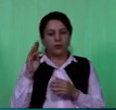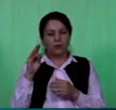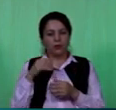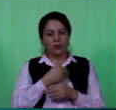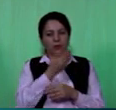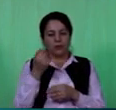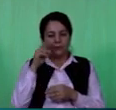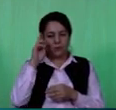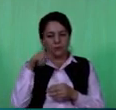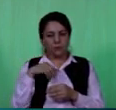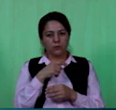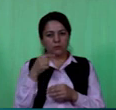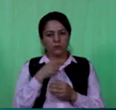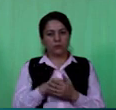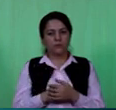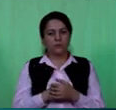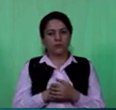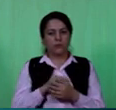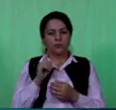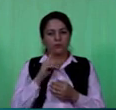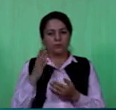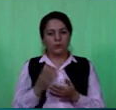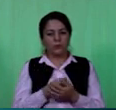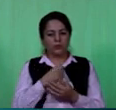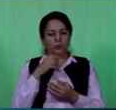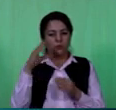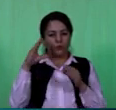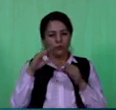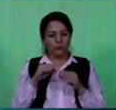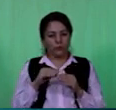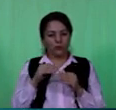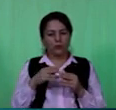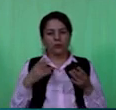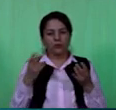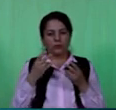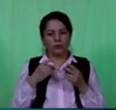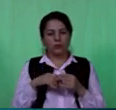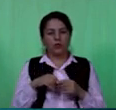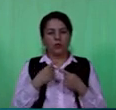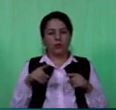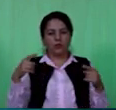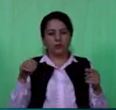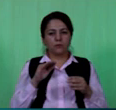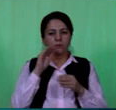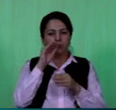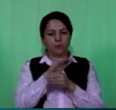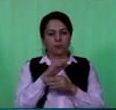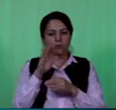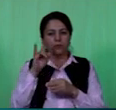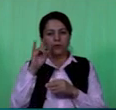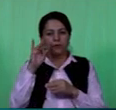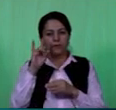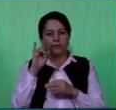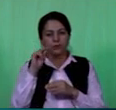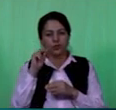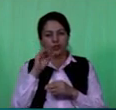уменьшаемое чтобы найти уменьшаемое мы должны к разности прибавить вычитаемое x равен